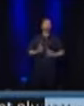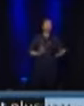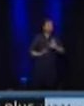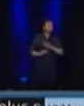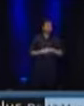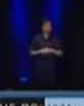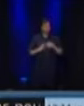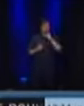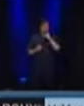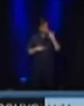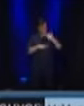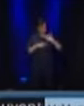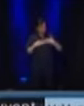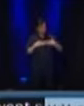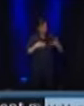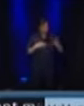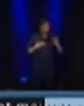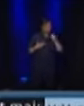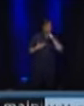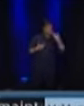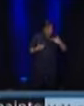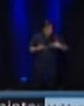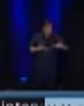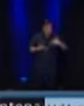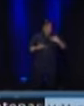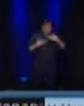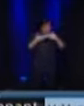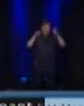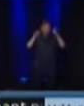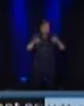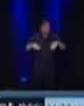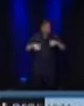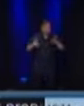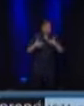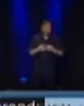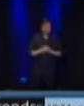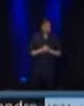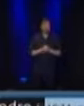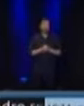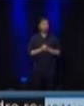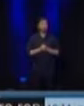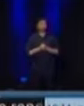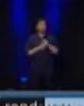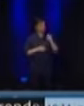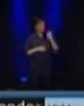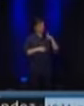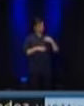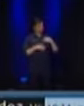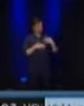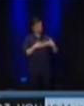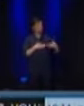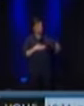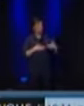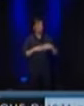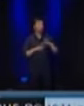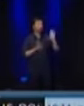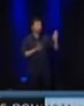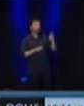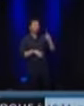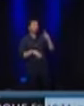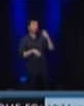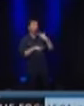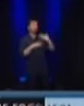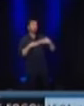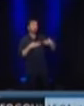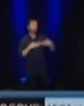Mais à 3 jours de l'ouverture, vous n'avez pas pris de décision encore sur le montant d'aide? Oui, c'est un peu plus que 3 jours. Là. On me dit que